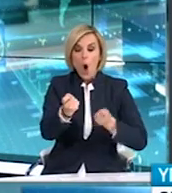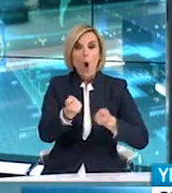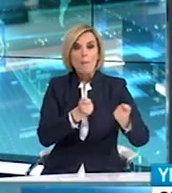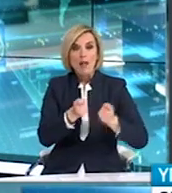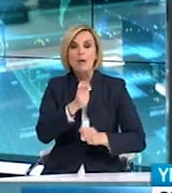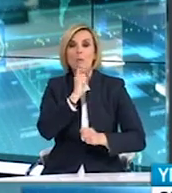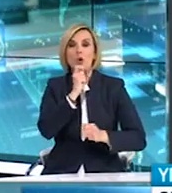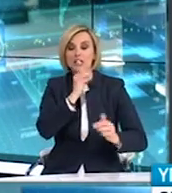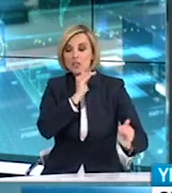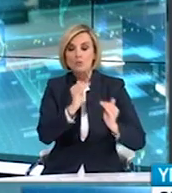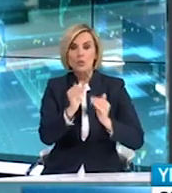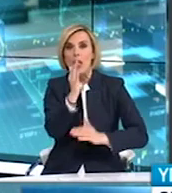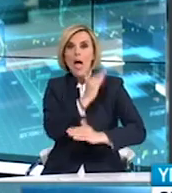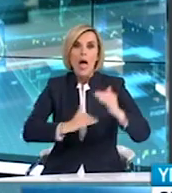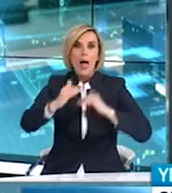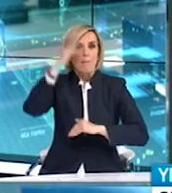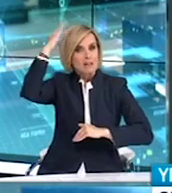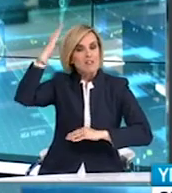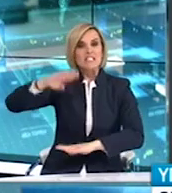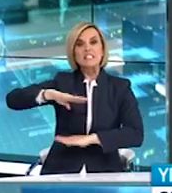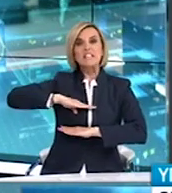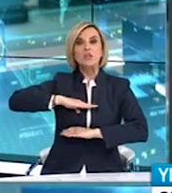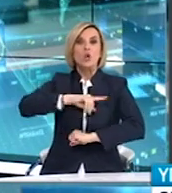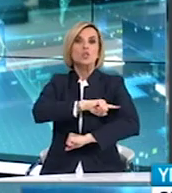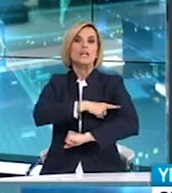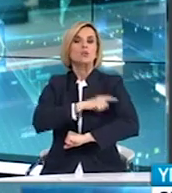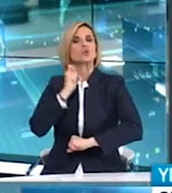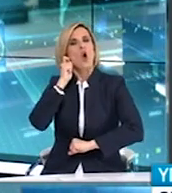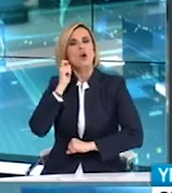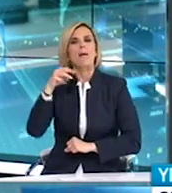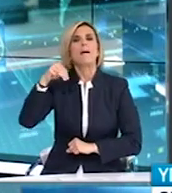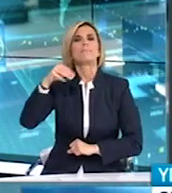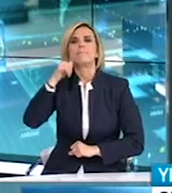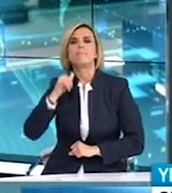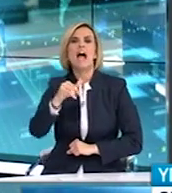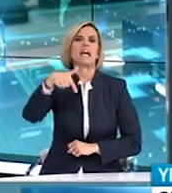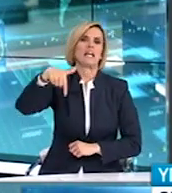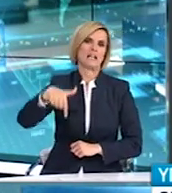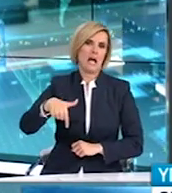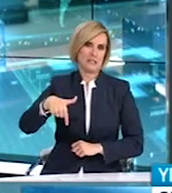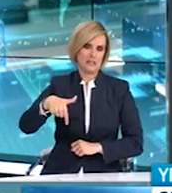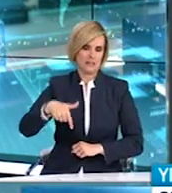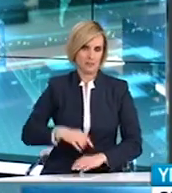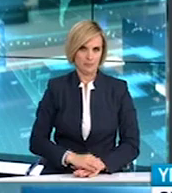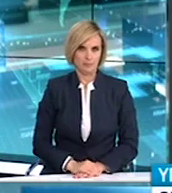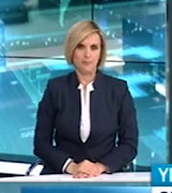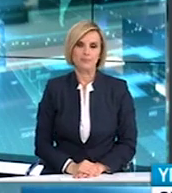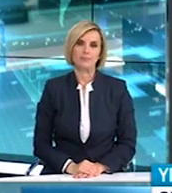Πολιτικής Προστασίας με επικεφαλή στον Ταγματάρχη Στρατιωτικό Γιατρό Ευρυπίδη Μακρυγιάννη, καθώς και στελέχη της Περιφέρειας Δυτικής Μακεδονίας.